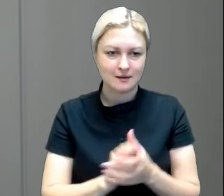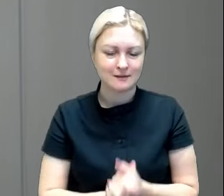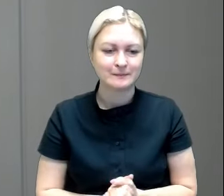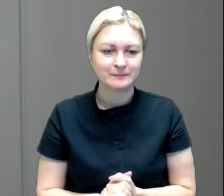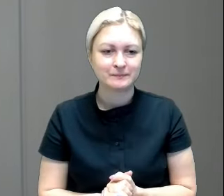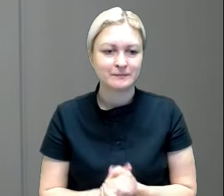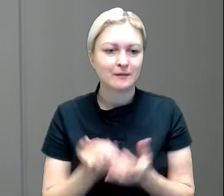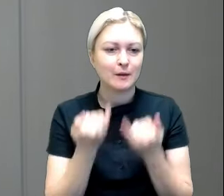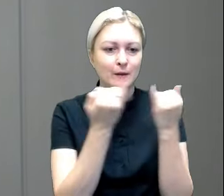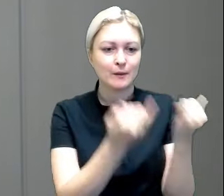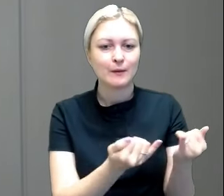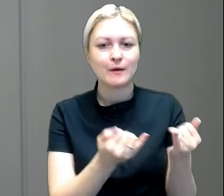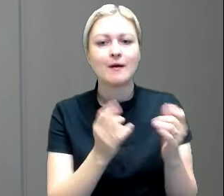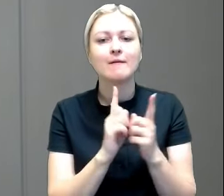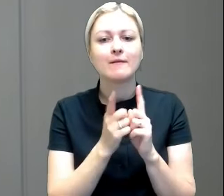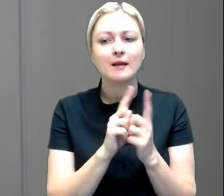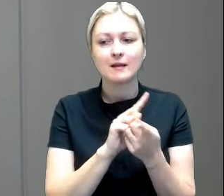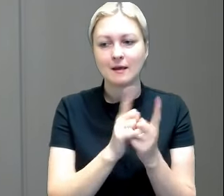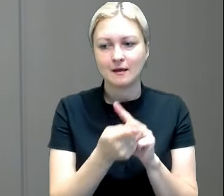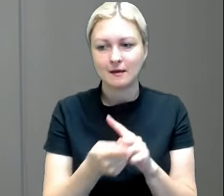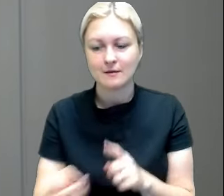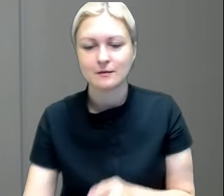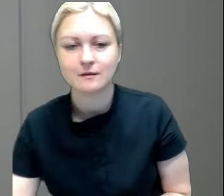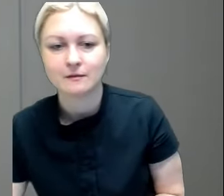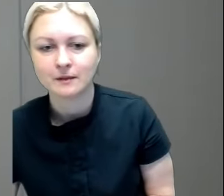čia kad būtų lengvesni sprendimaiė